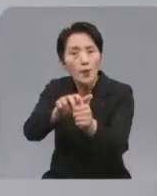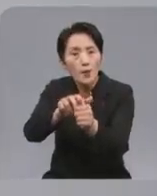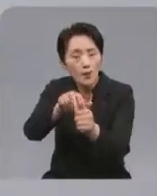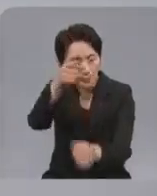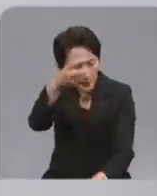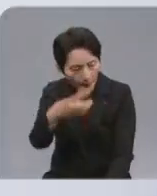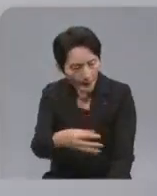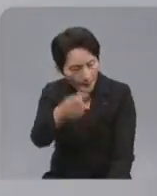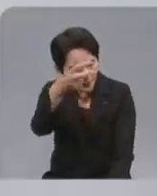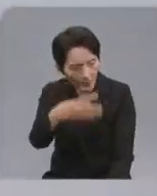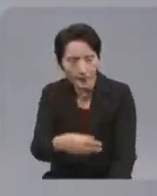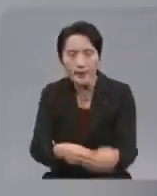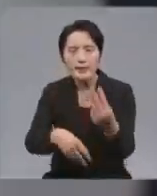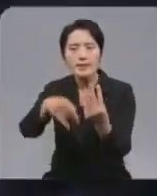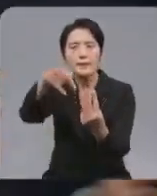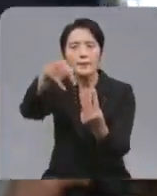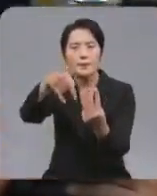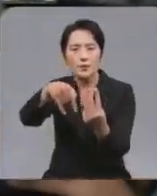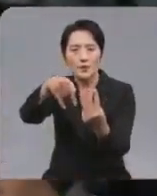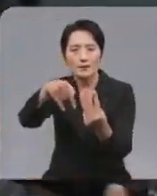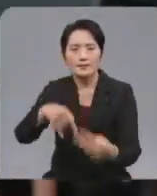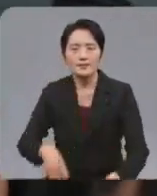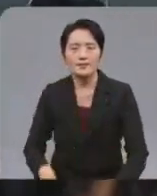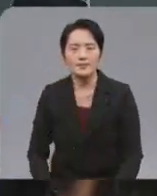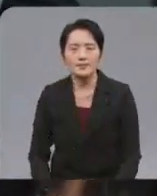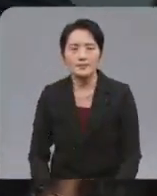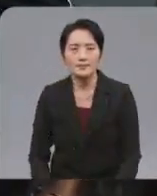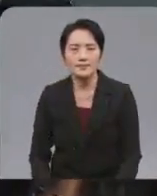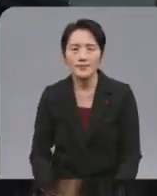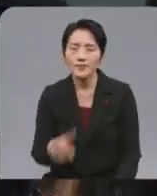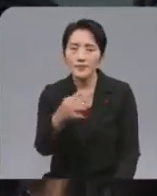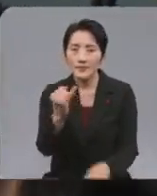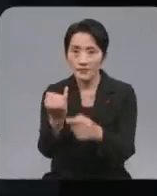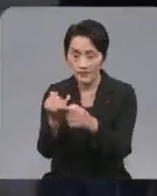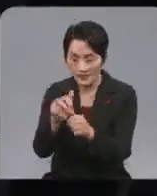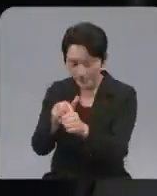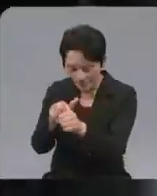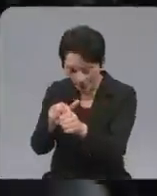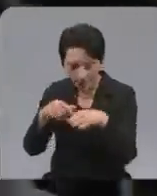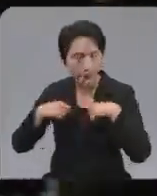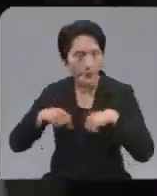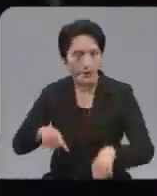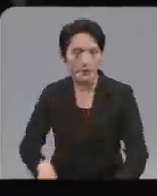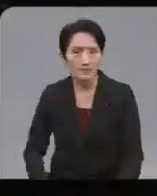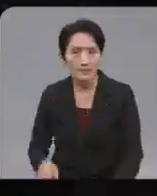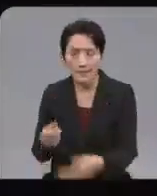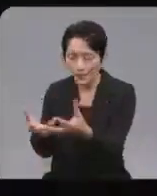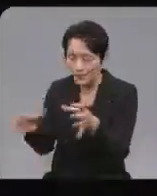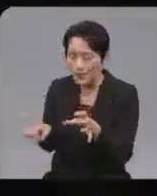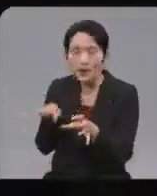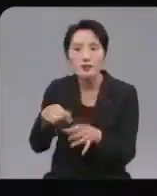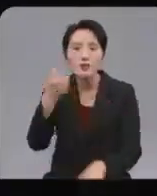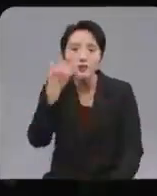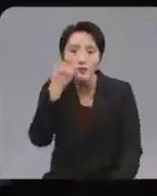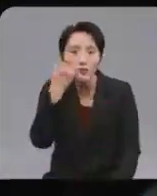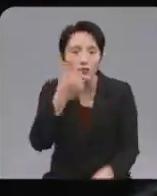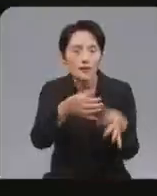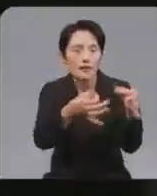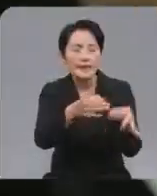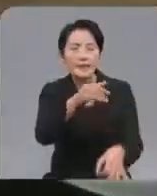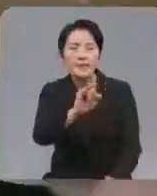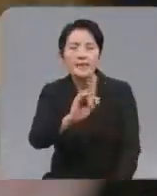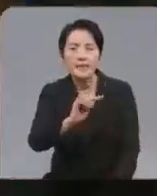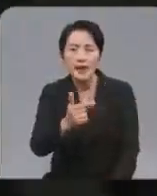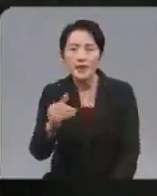ее нового лидера состоится 8 марта если никто из кандидатов не доберет более половины голосов делегатов